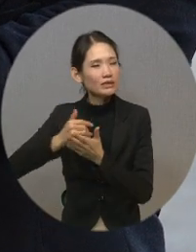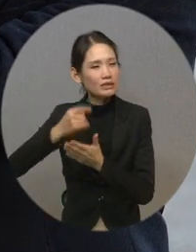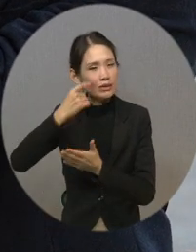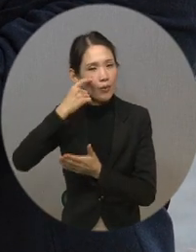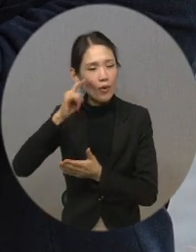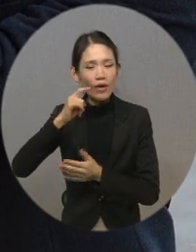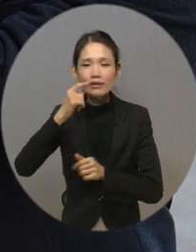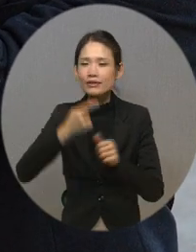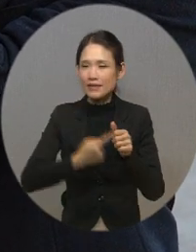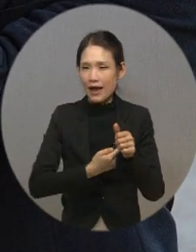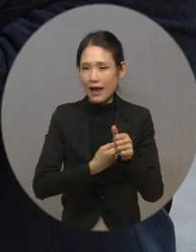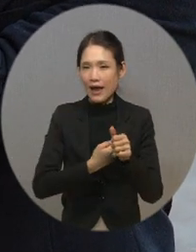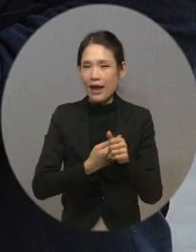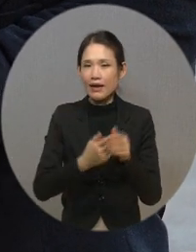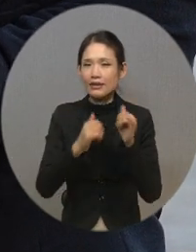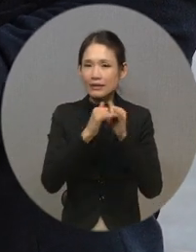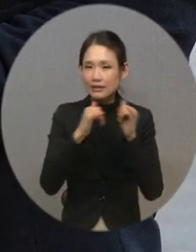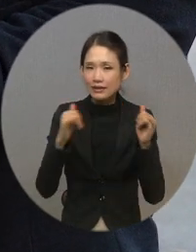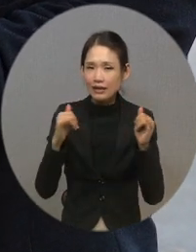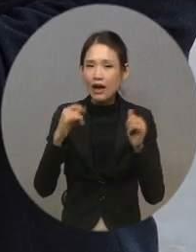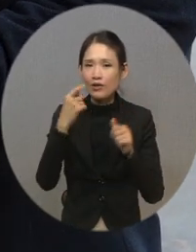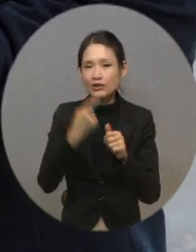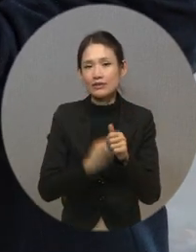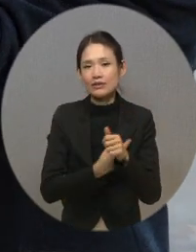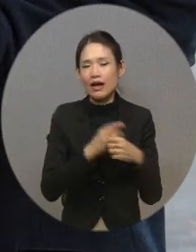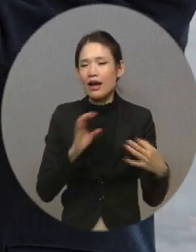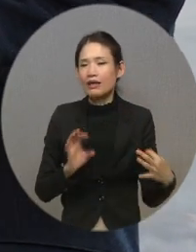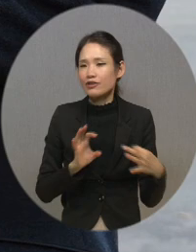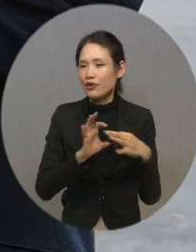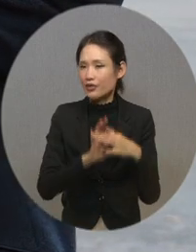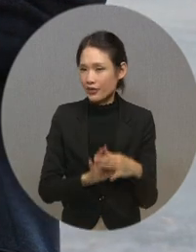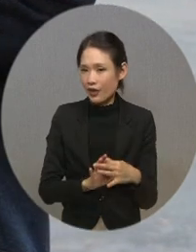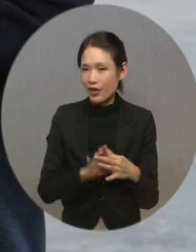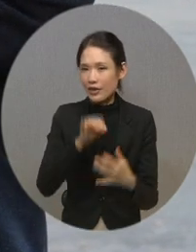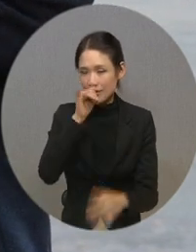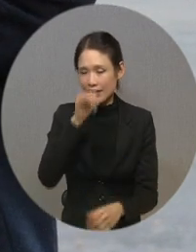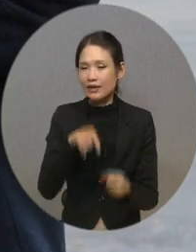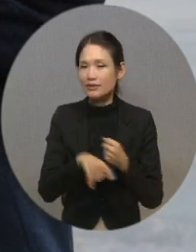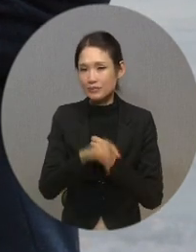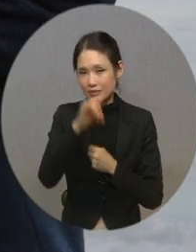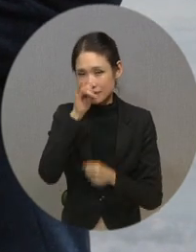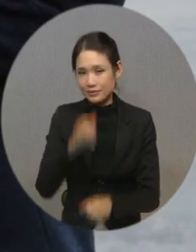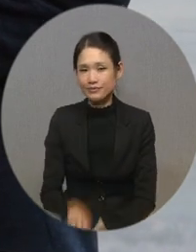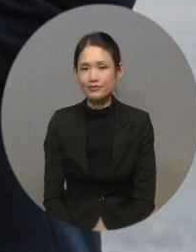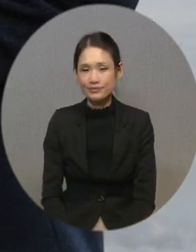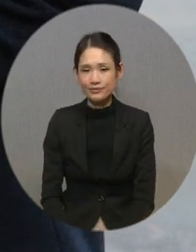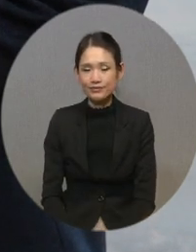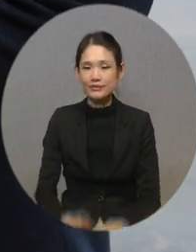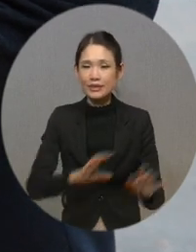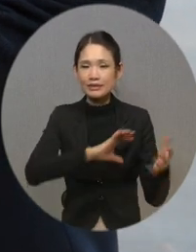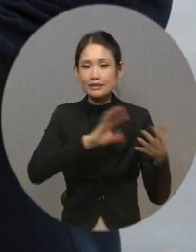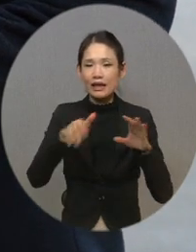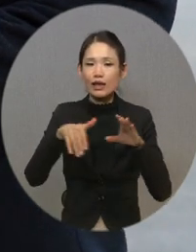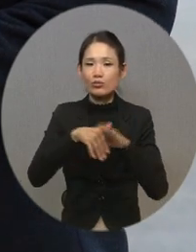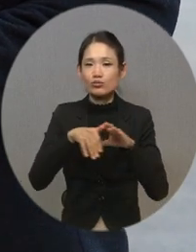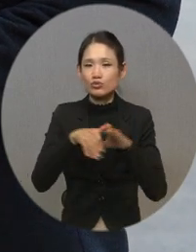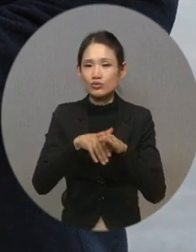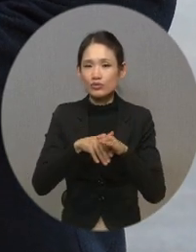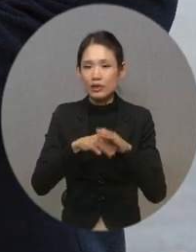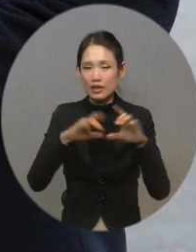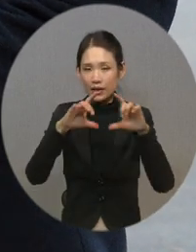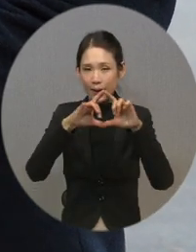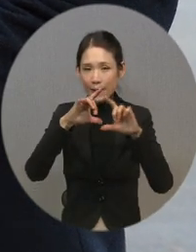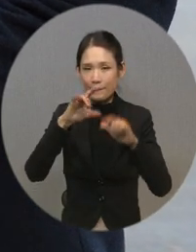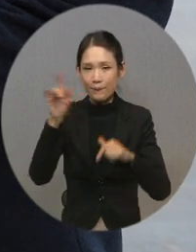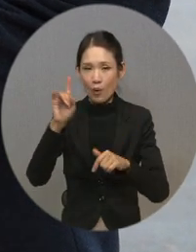자연. 그러니까 인간과 자연은 연결돼 있다. 이런 의미고요. 이렇게 세계문화유산 마크는